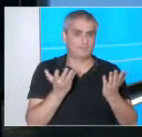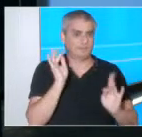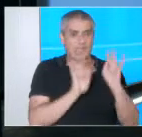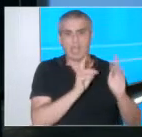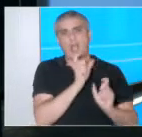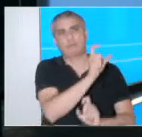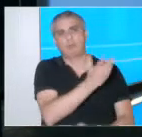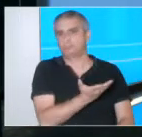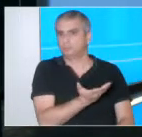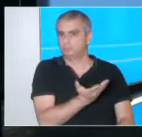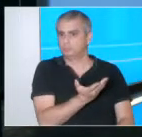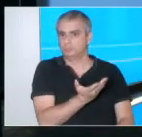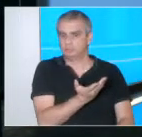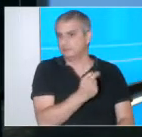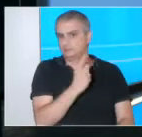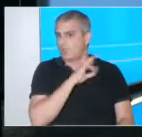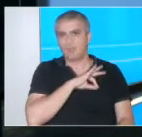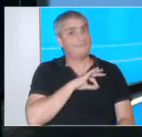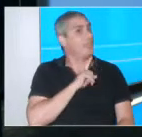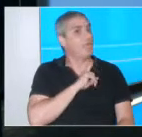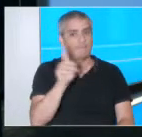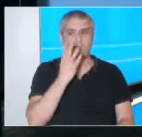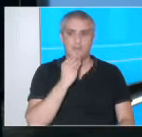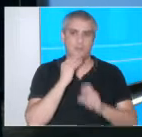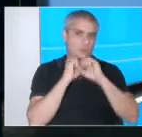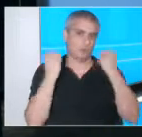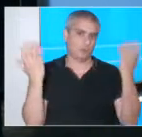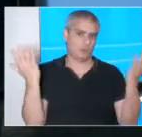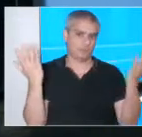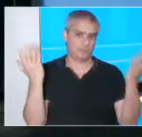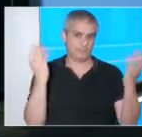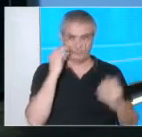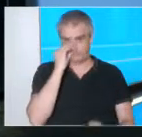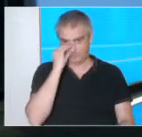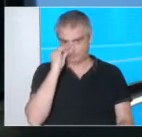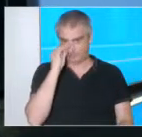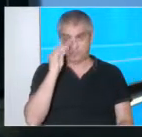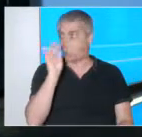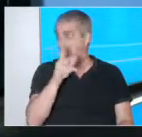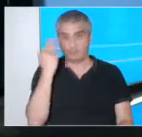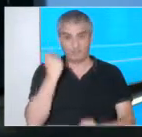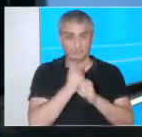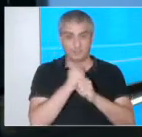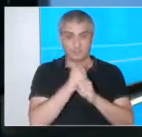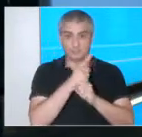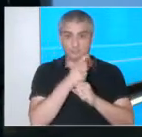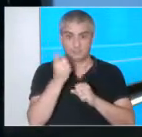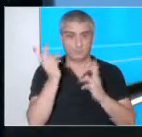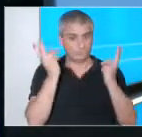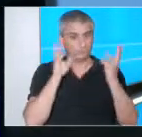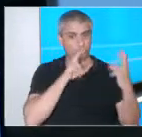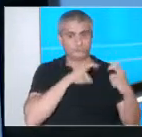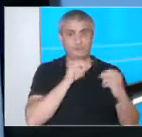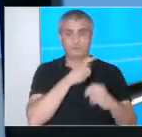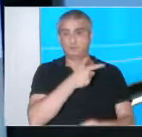החרמות האלה? הרי זה לא הייתה, זה לא יפיין מעולם את יהדות התורה. רגע, למה? הוא לא מחרים, כשהיה צריך לסדר לאומן מתווה, הוא ישב עם השר